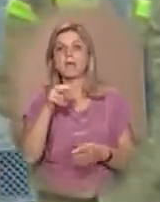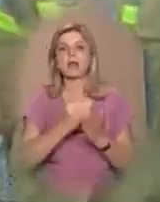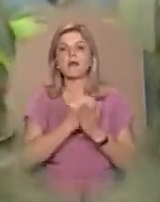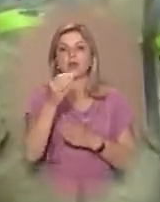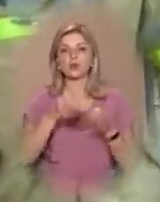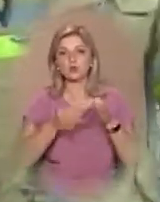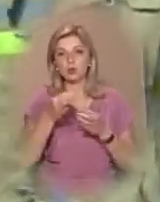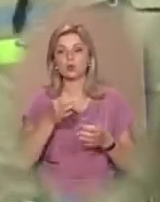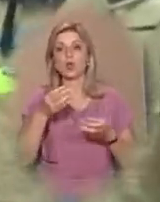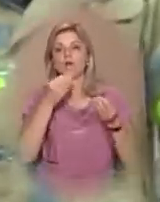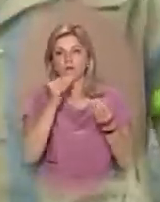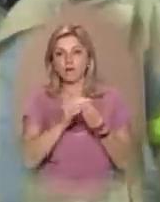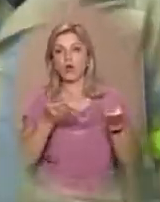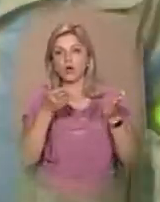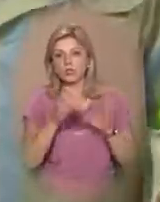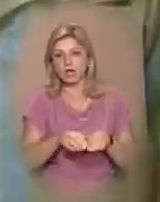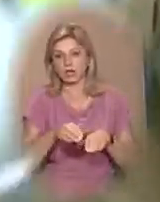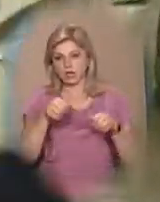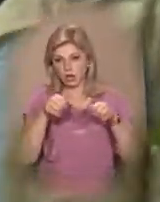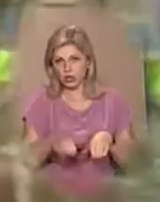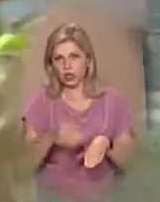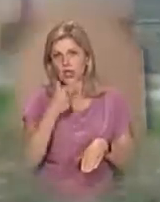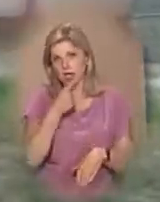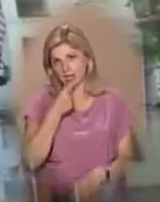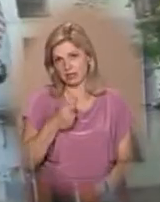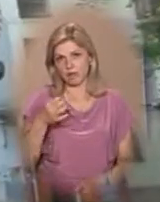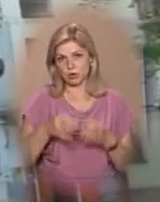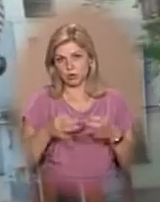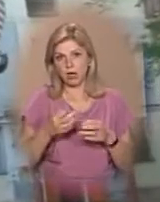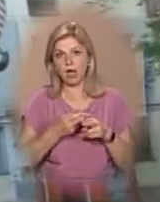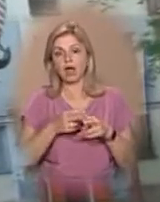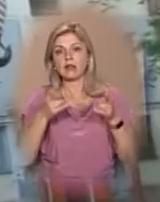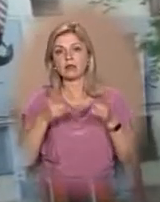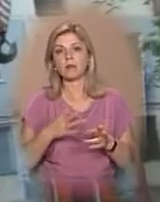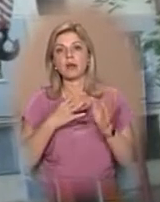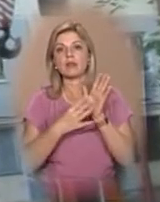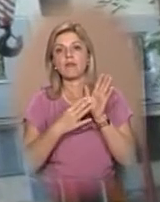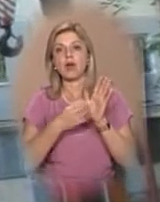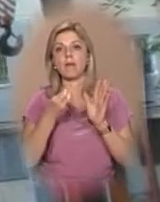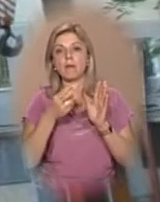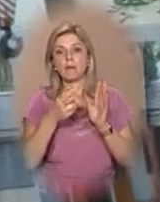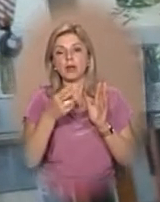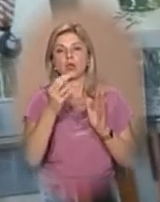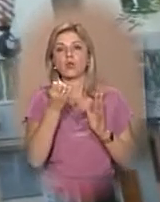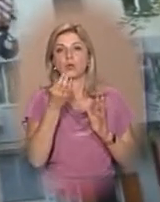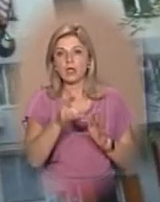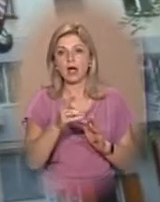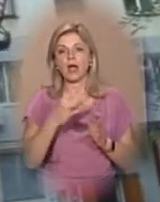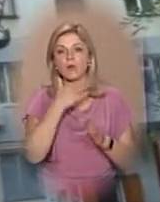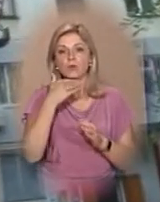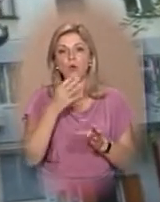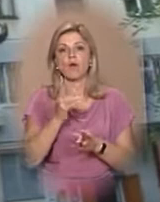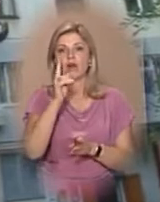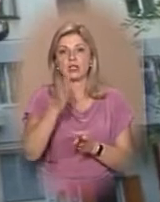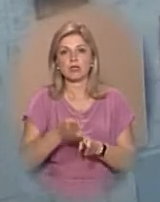залишив в силі рішення суду першої інстанції. Нагадаємо, трагедія сталася 9 червня минулого року у п'ятиповерховому житловому